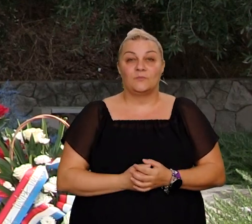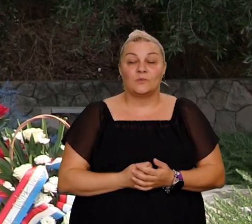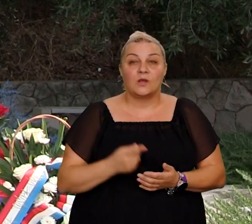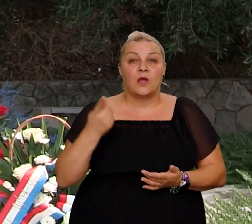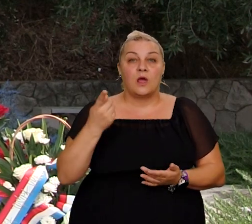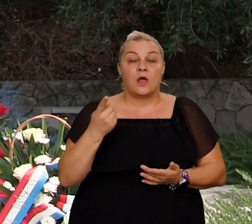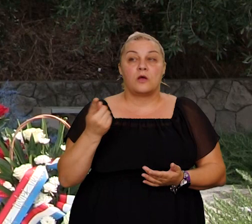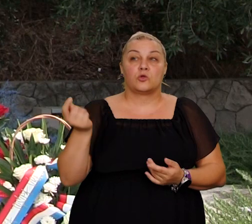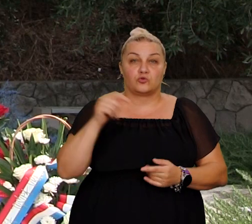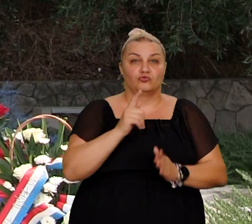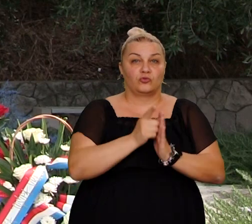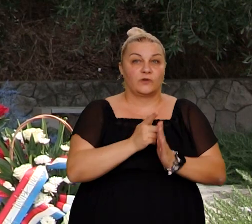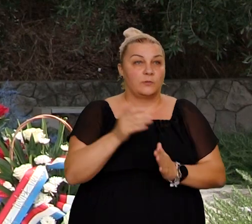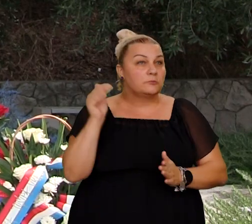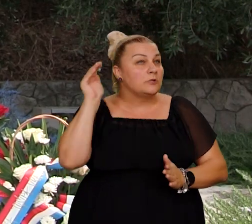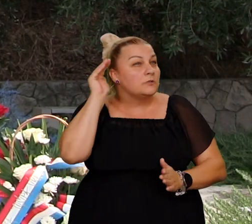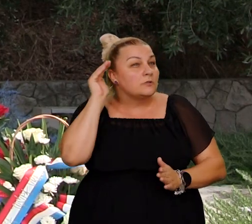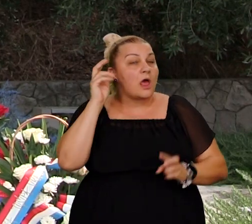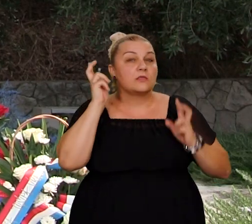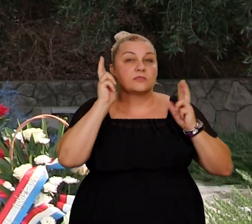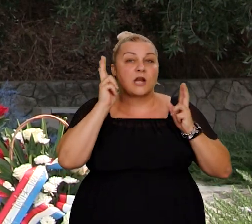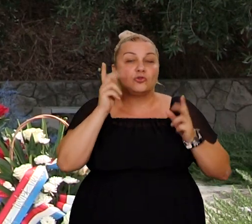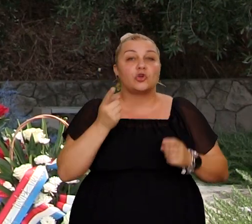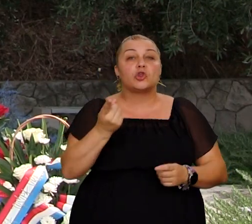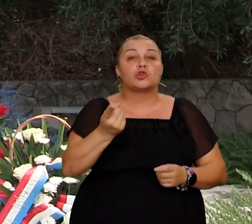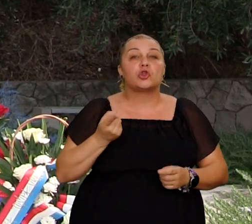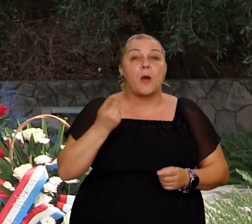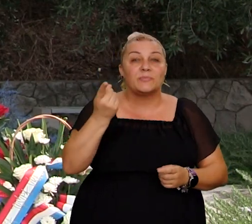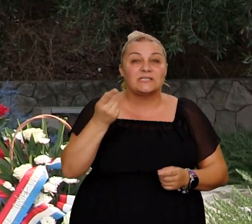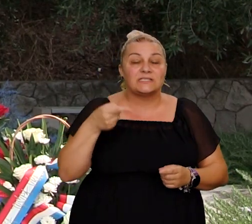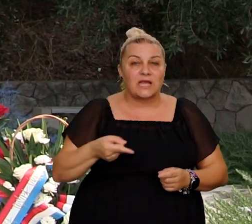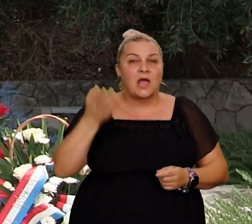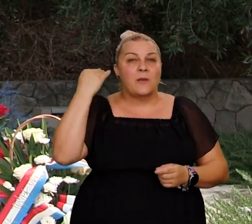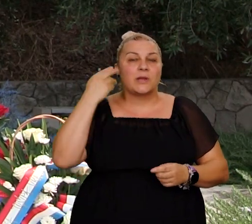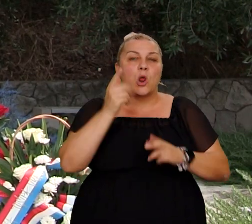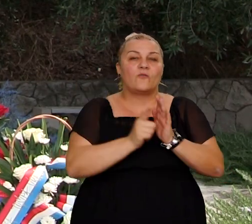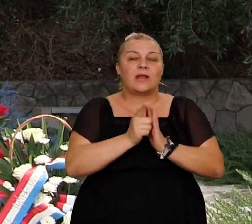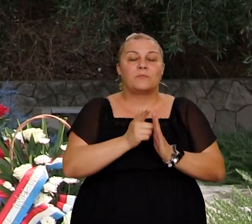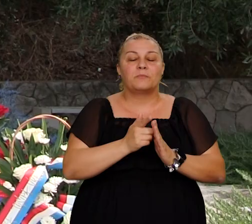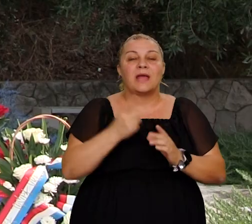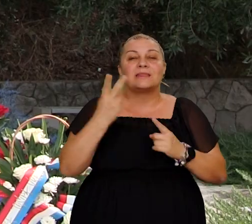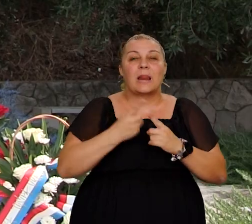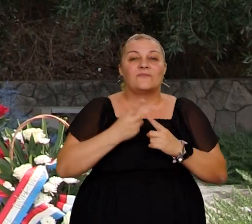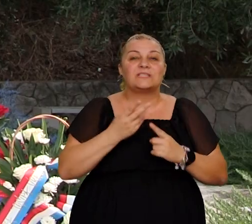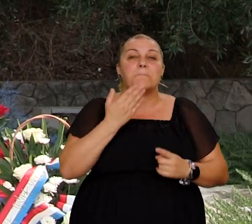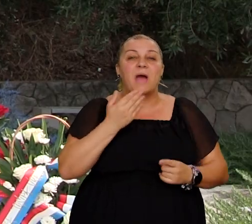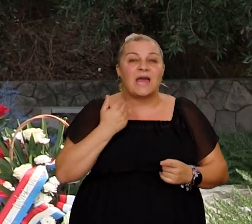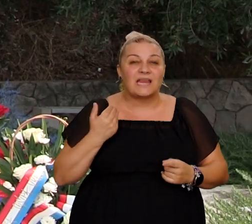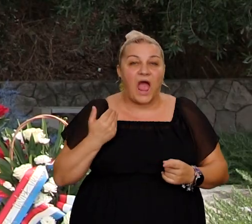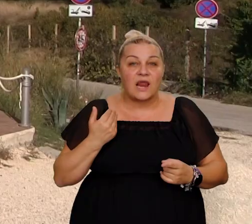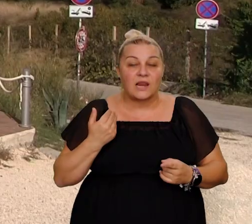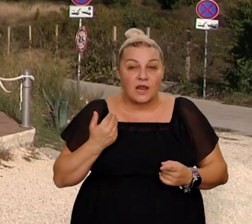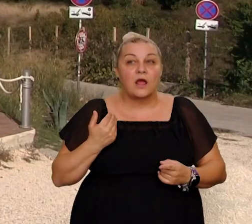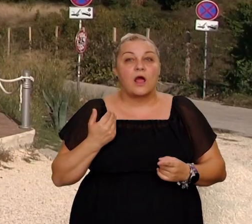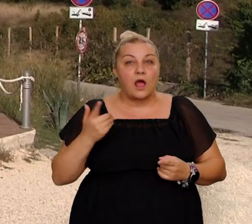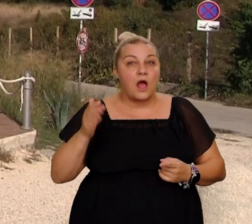se pojavila ona informacija da se traže topnici na televiziji Jadran, na televiziji Marijan bilo ta informacija